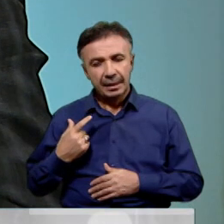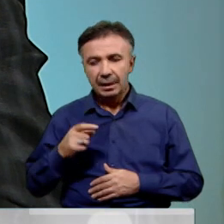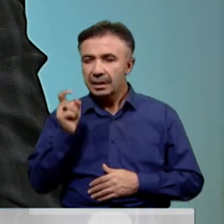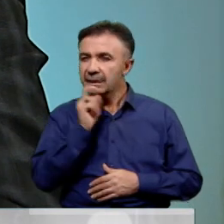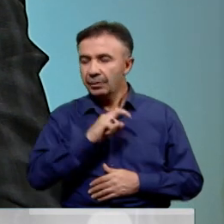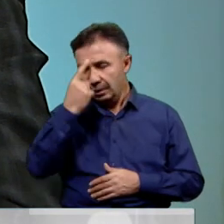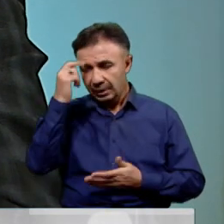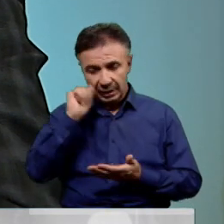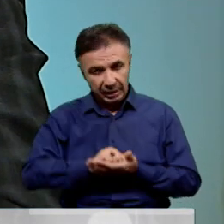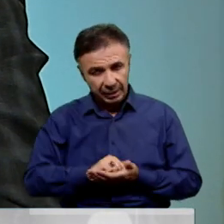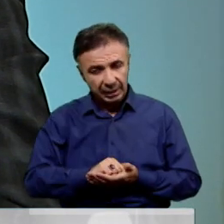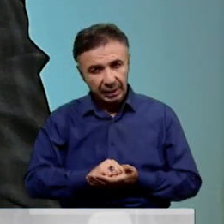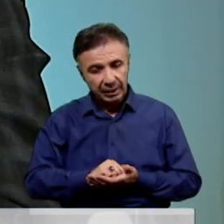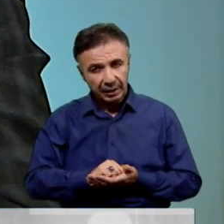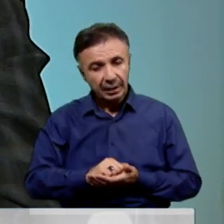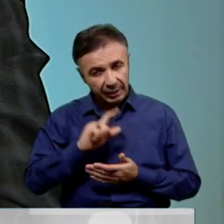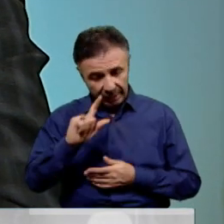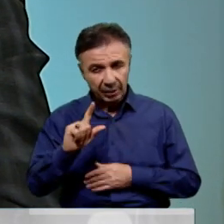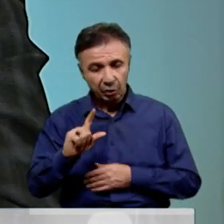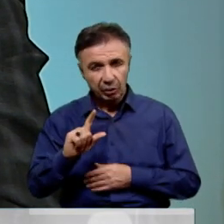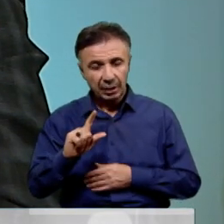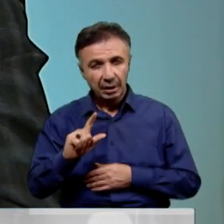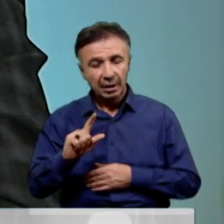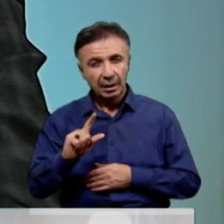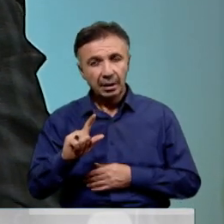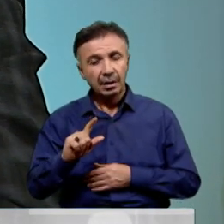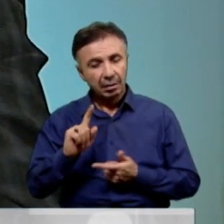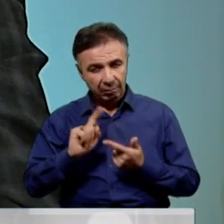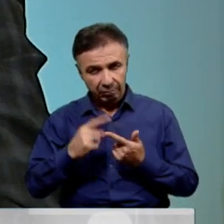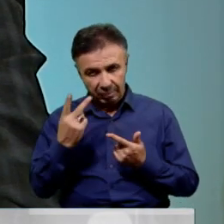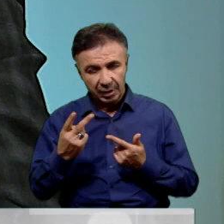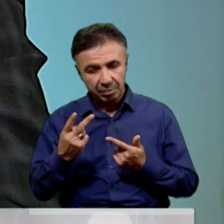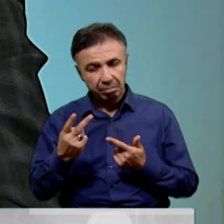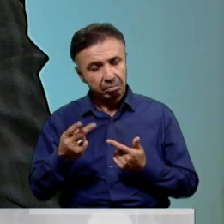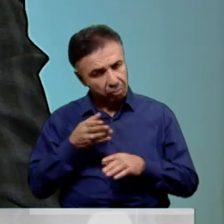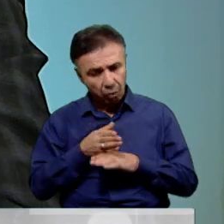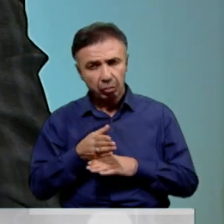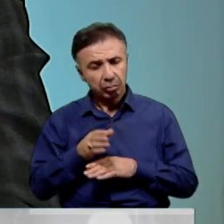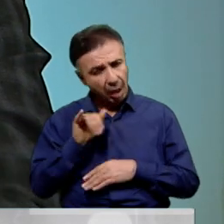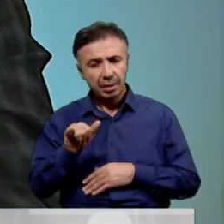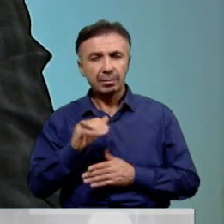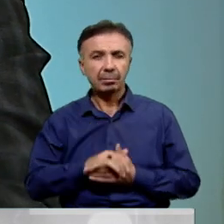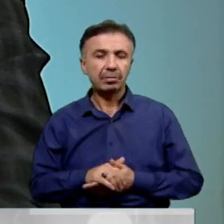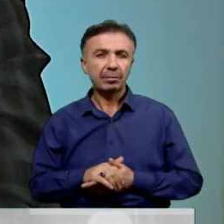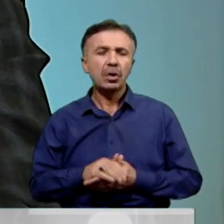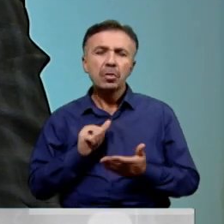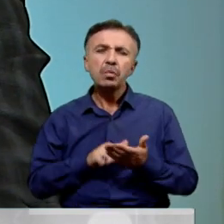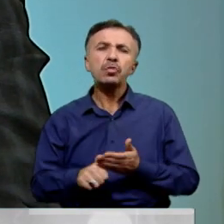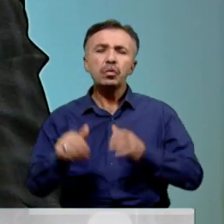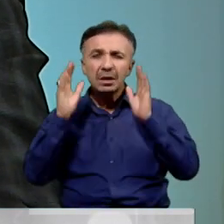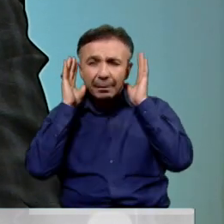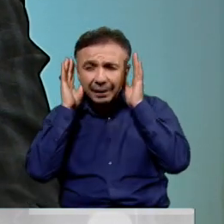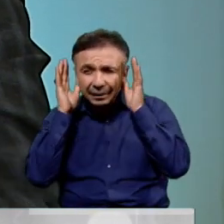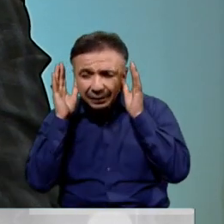gerektiren bir durum yapılmışsa Sehiv secdesi yapmak vacip mi Orada da vacip Yani bütün namazlarda